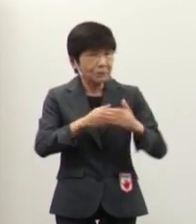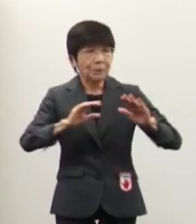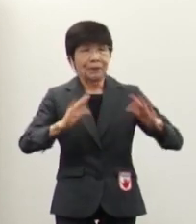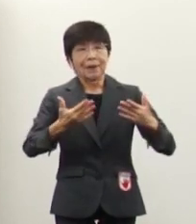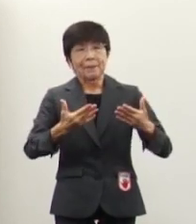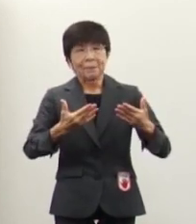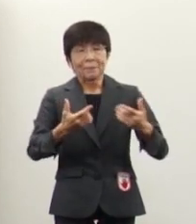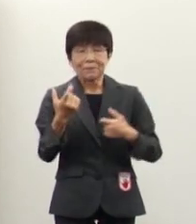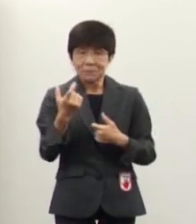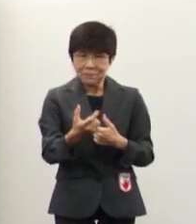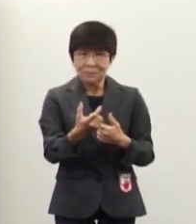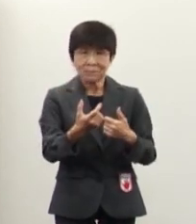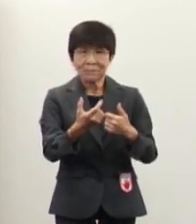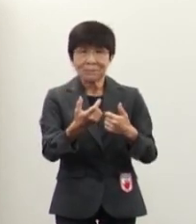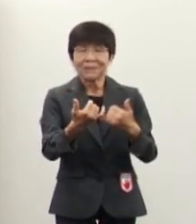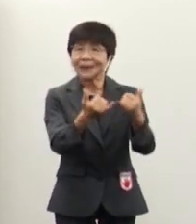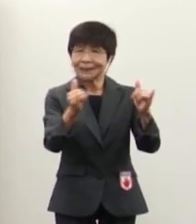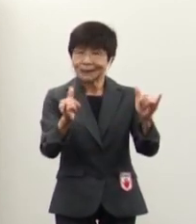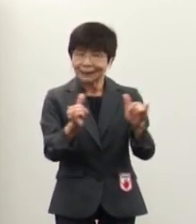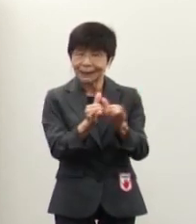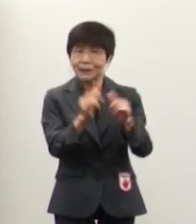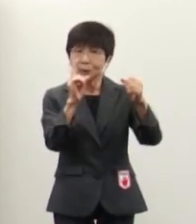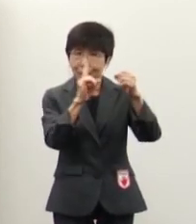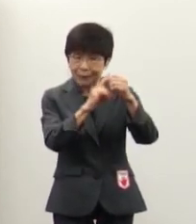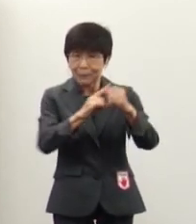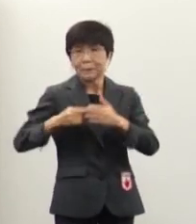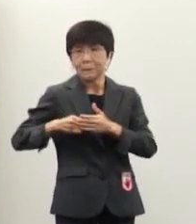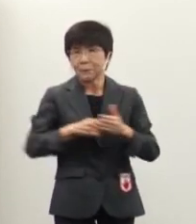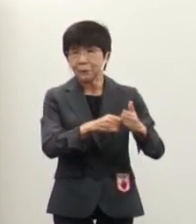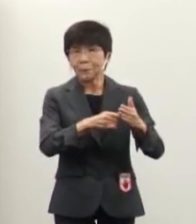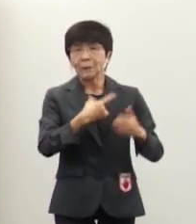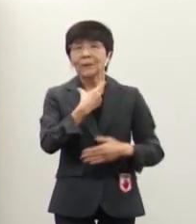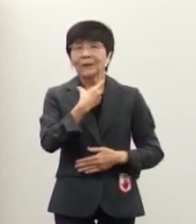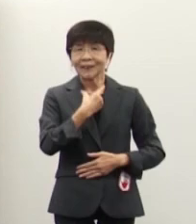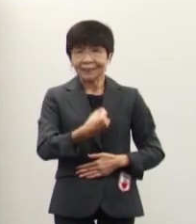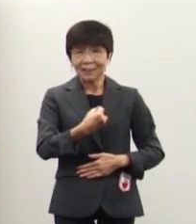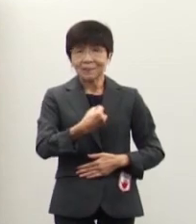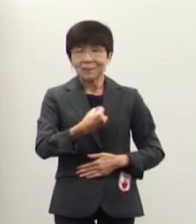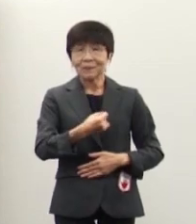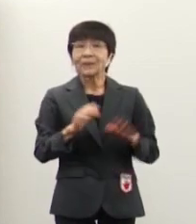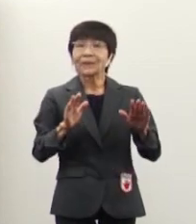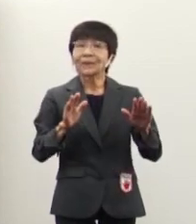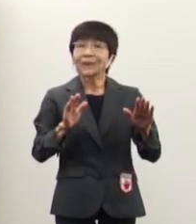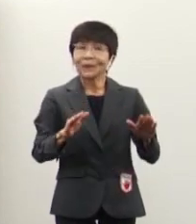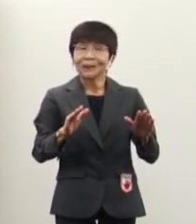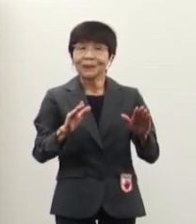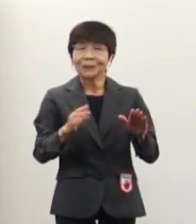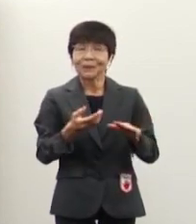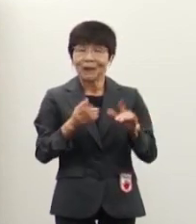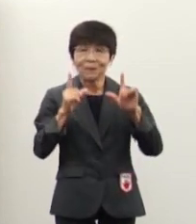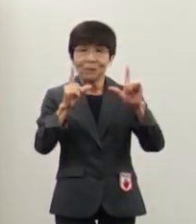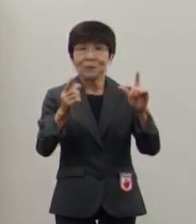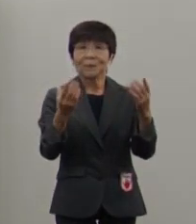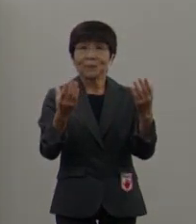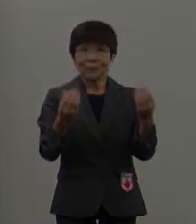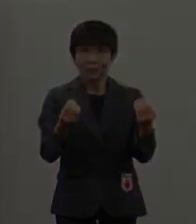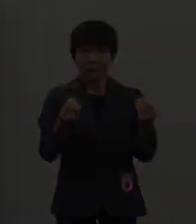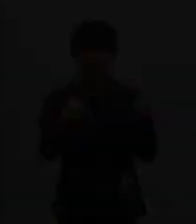それに向けまして引き続き最大限努力をしてまいりたいと思います。本日は以上でございます。